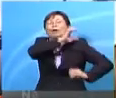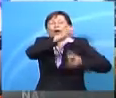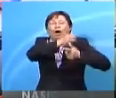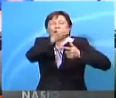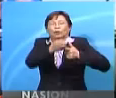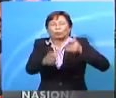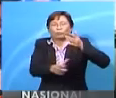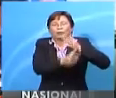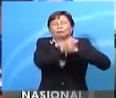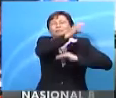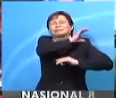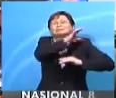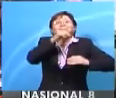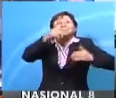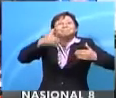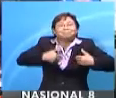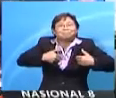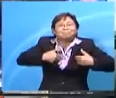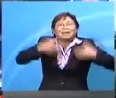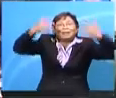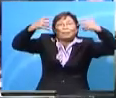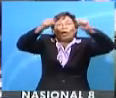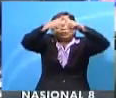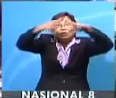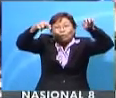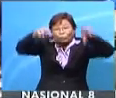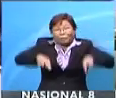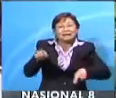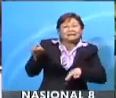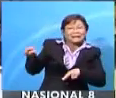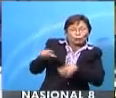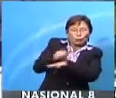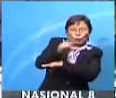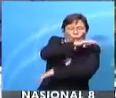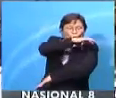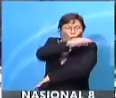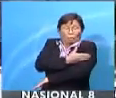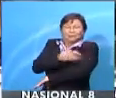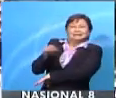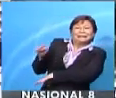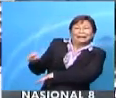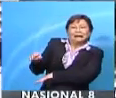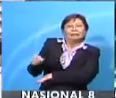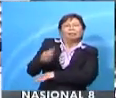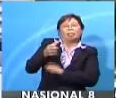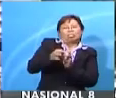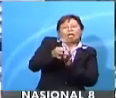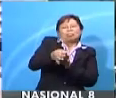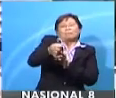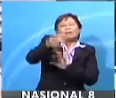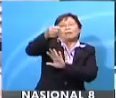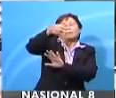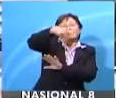atau naib pengerusi. Beliau berkata Yang di-Pertua Dewan Rakyat itu telah menggunakan kuasanya untuk menangguhkan